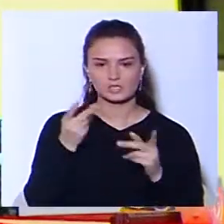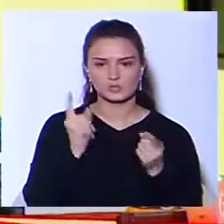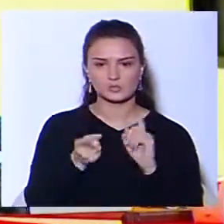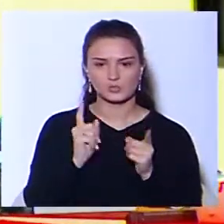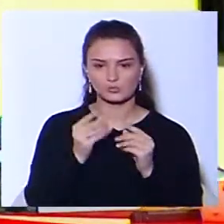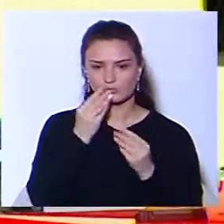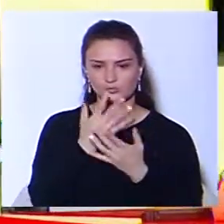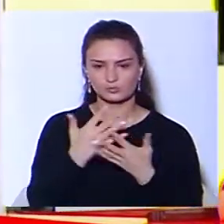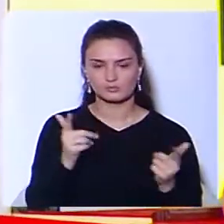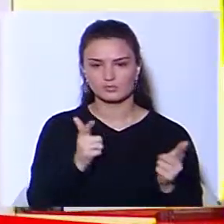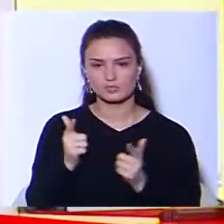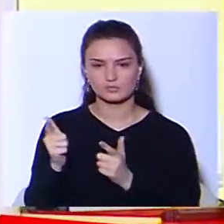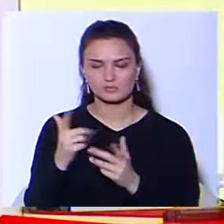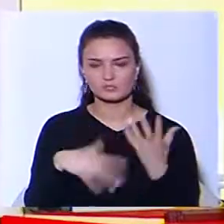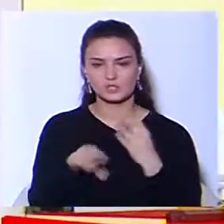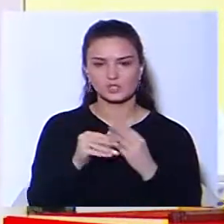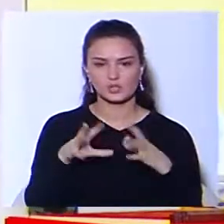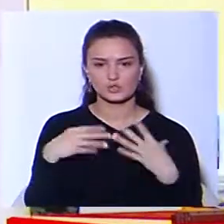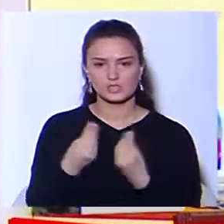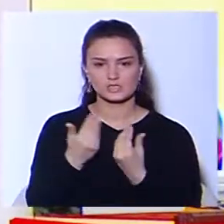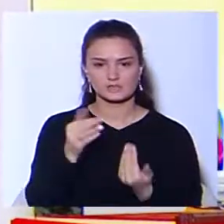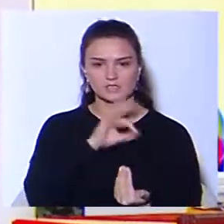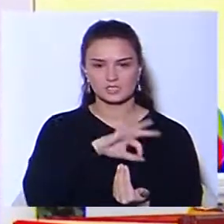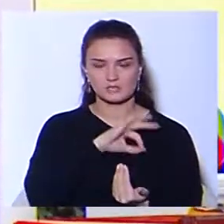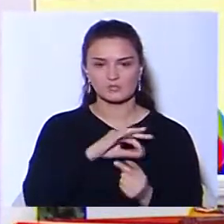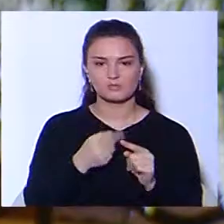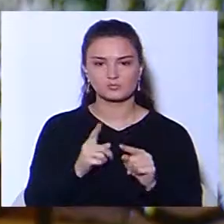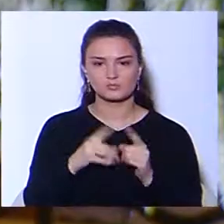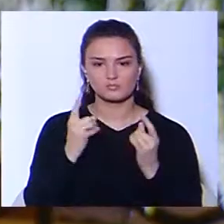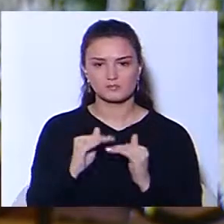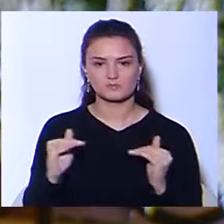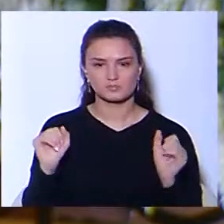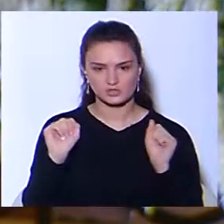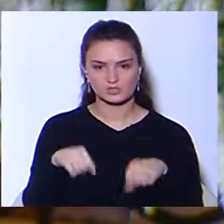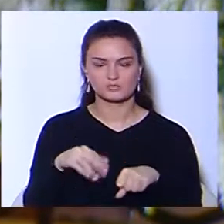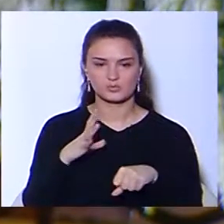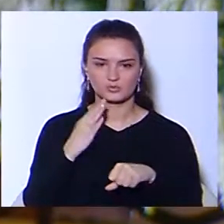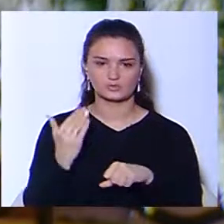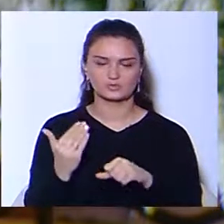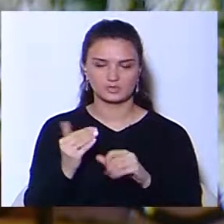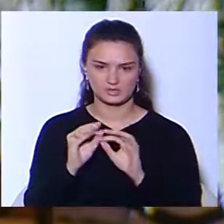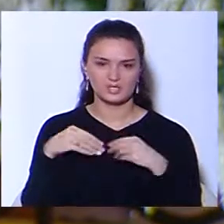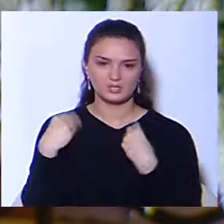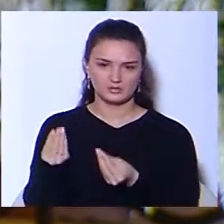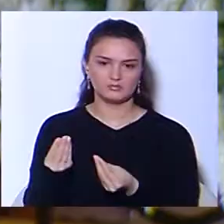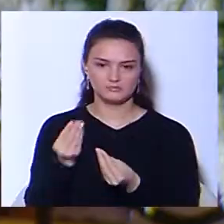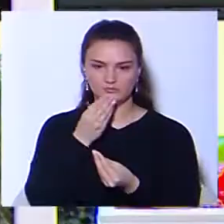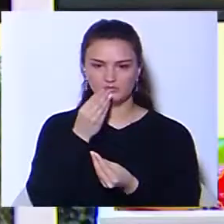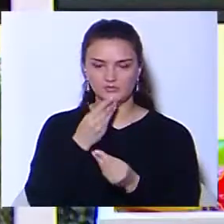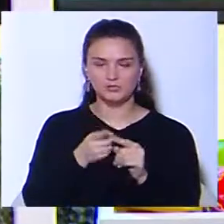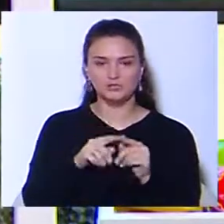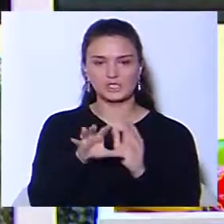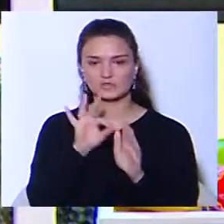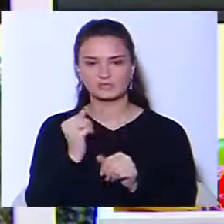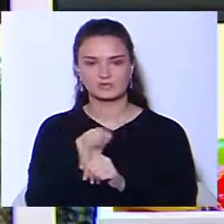ნატურალური პროდუქტებით მომზადებული, მთელი ოჯახისთვის სასარგებლოა, ამიტომ ბავშვებსაც შეიძლება თამამად გაუზიაროთ და არ გავაკეთოთ არჩევანი